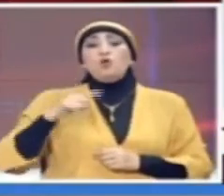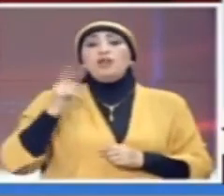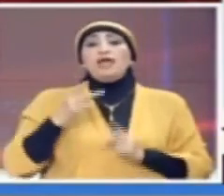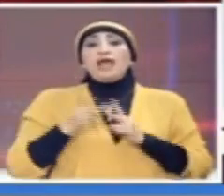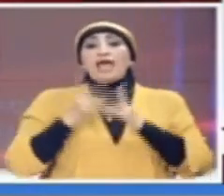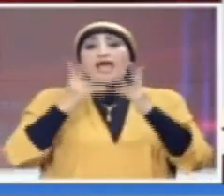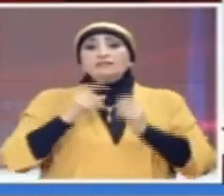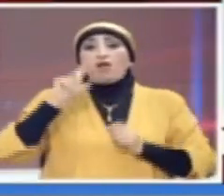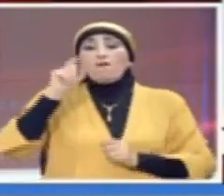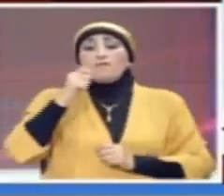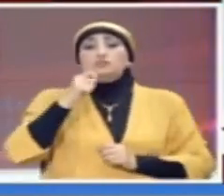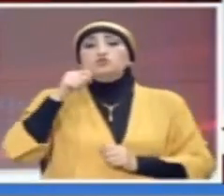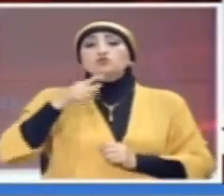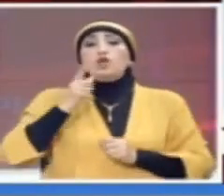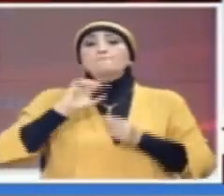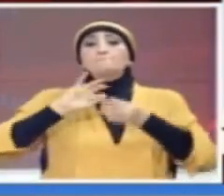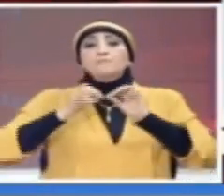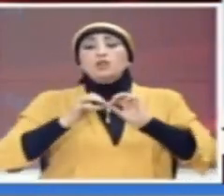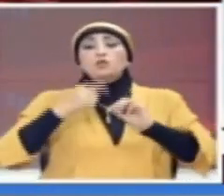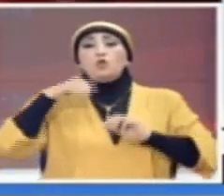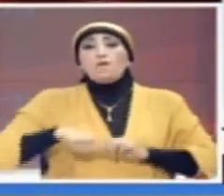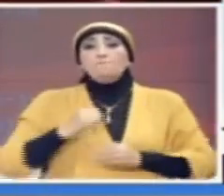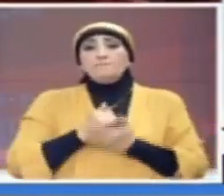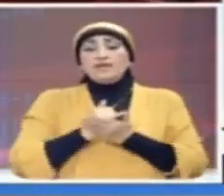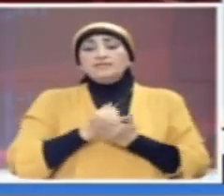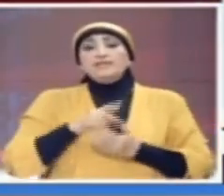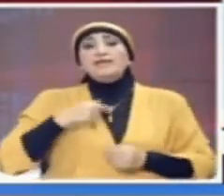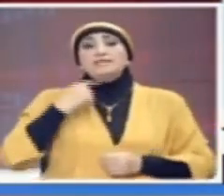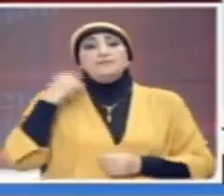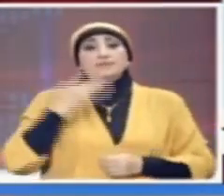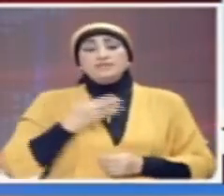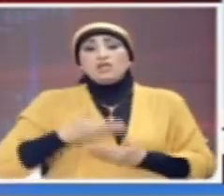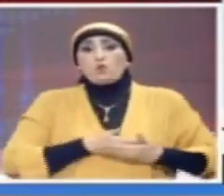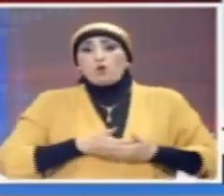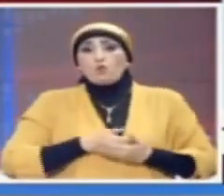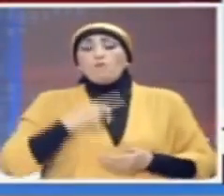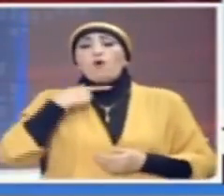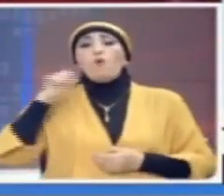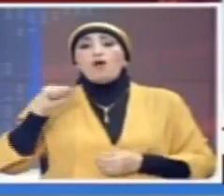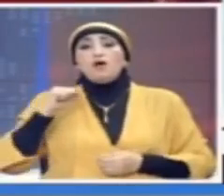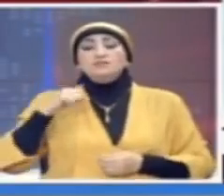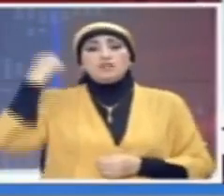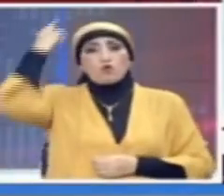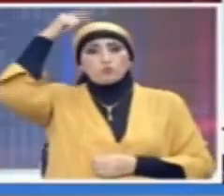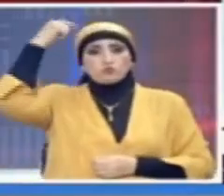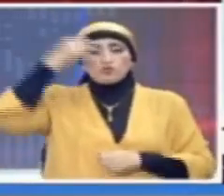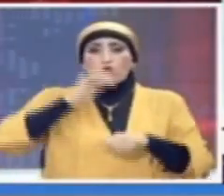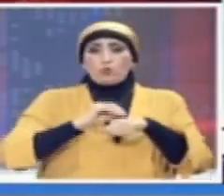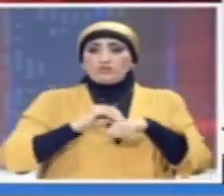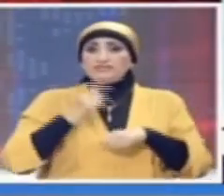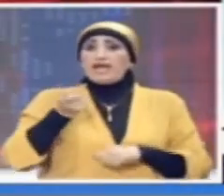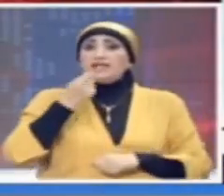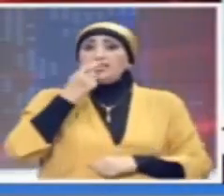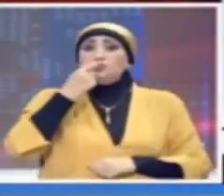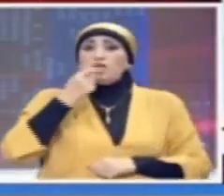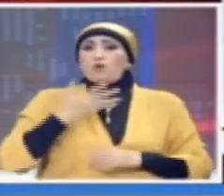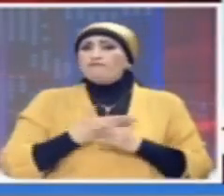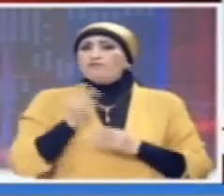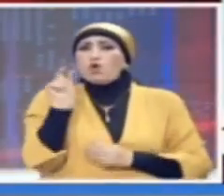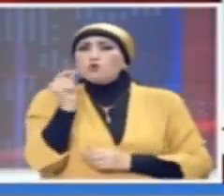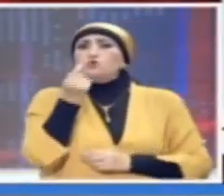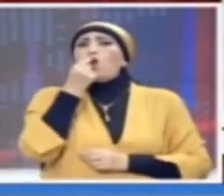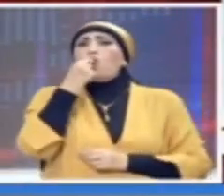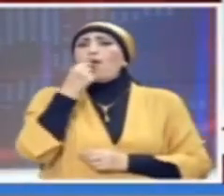بالمرحلة الابتدائية ورياض الأطفال بالمدارس الحكومية والخاصة والأزهرية، مؤكدا أن العقار عبارة عن